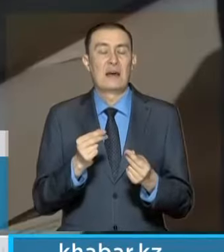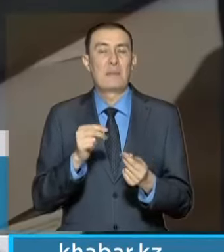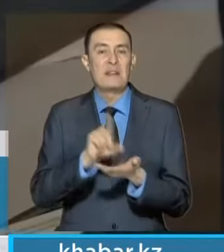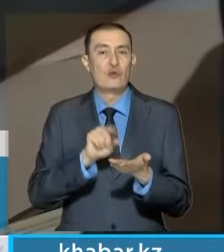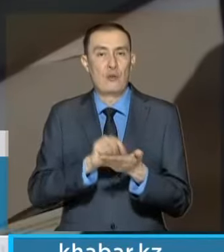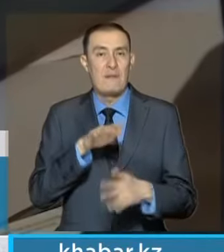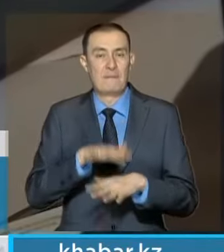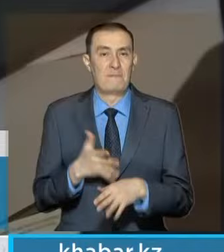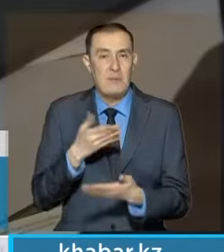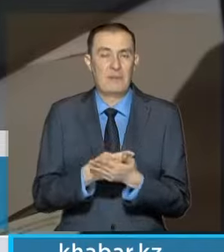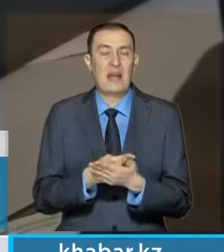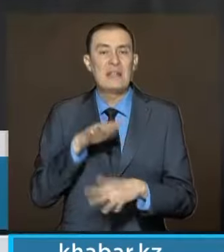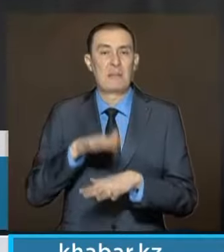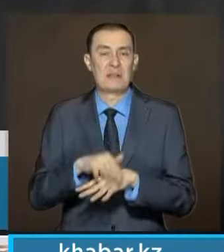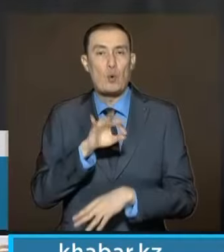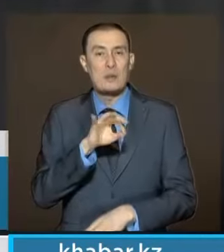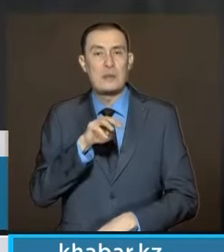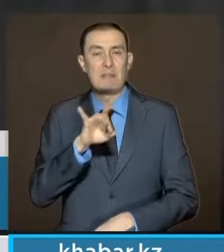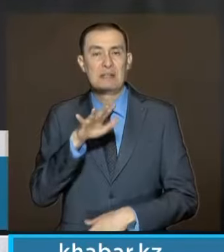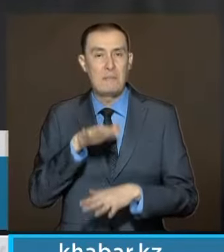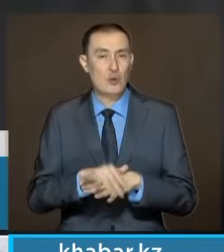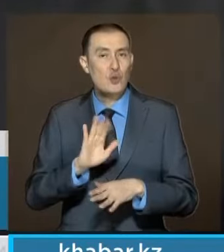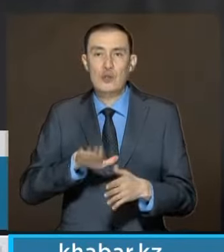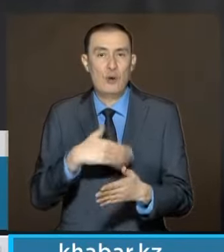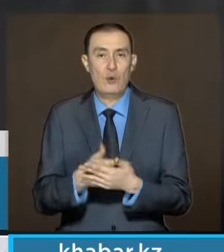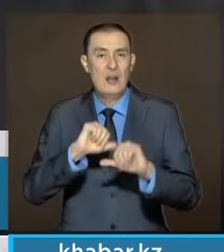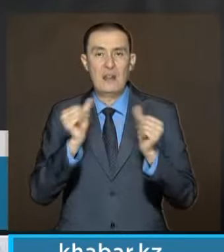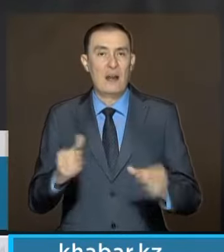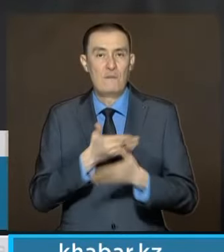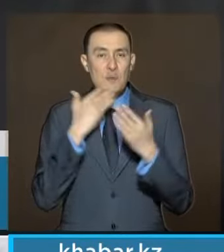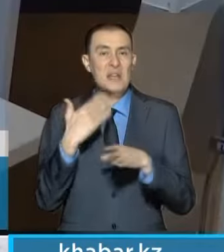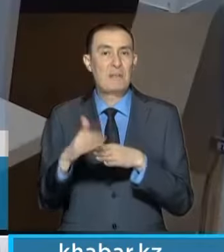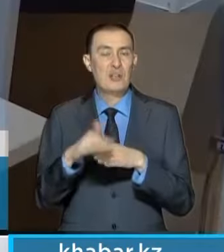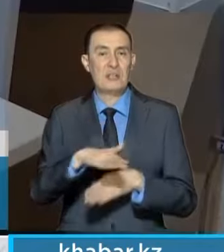единовременных пенсионных выплат на депозиты. При этом они до сих пор не оформили